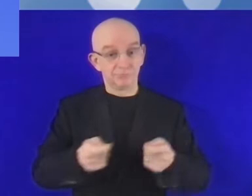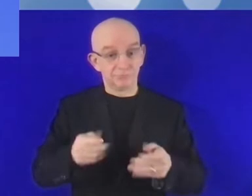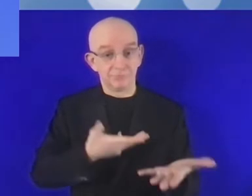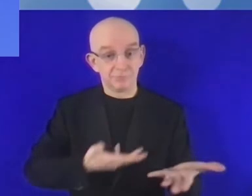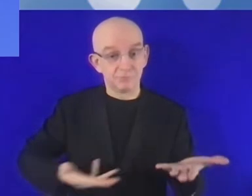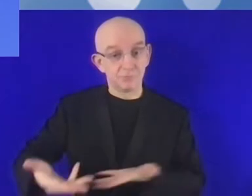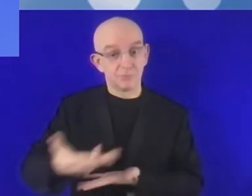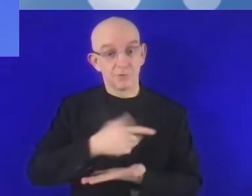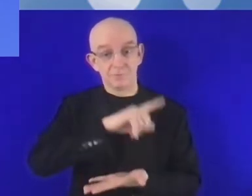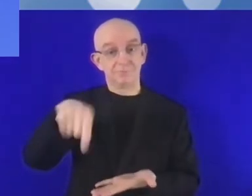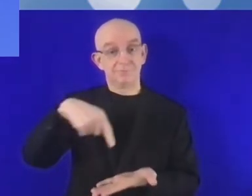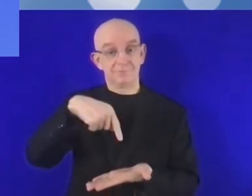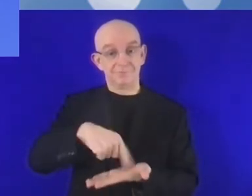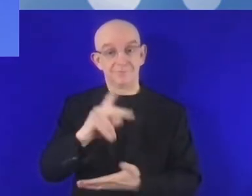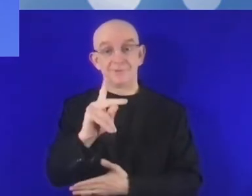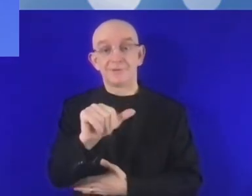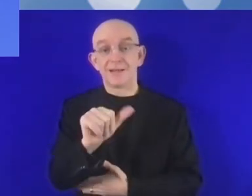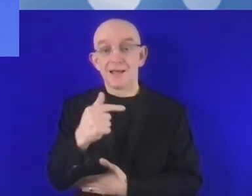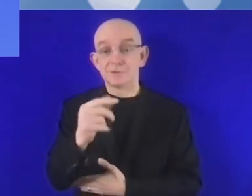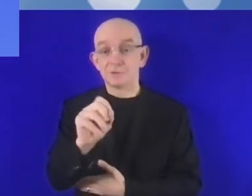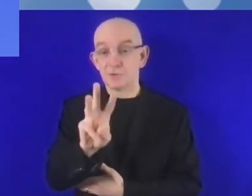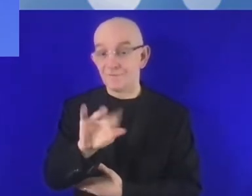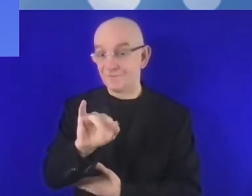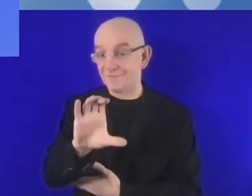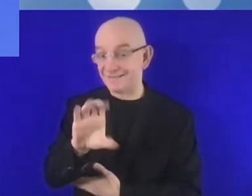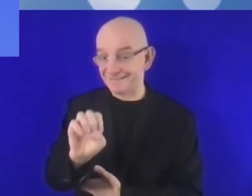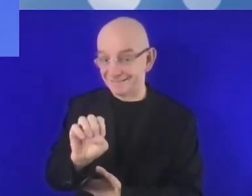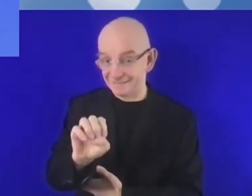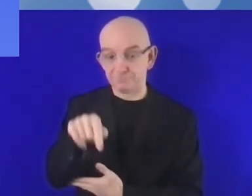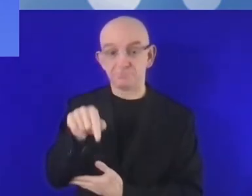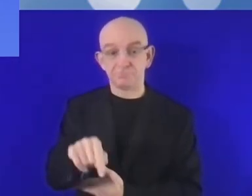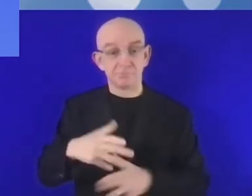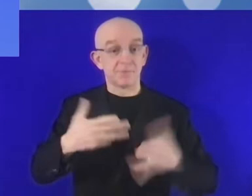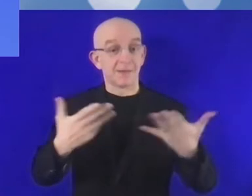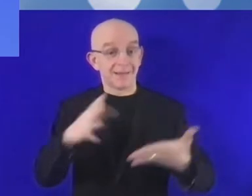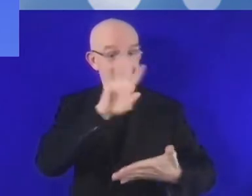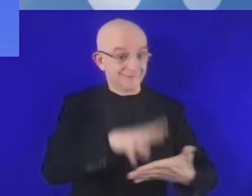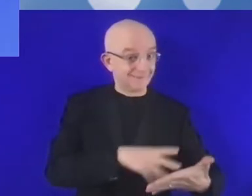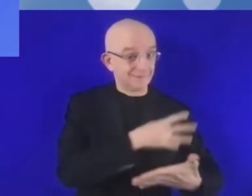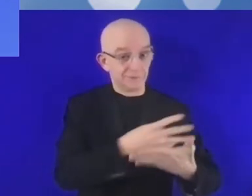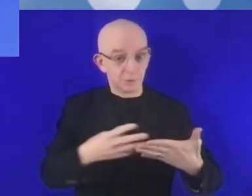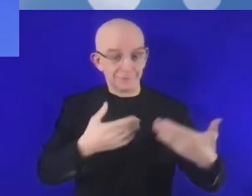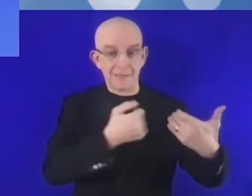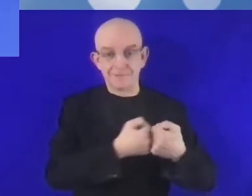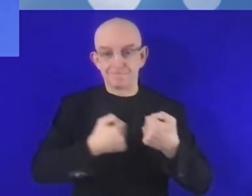لمنتدى حوكمة الإنترنت في كاتوفيتسا 2021. للأسف لبعض الارتباطات